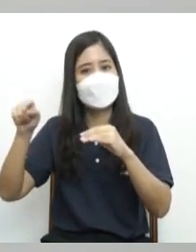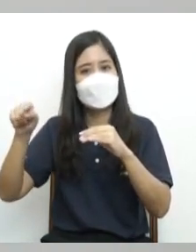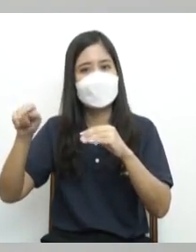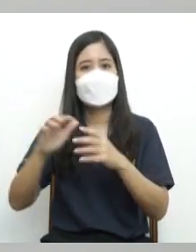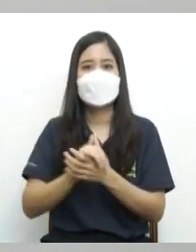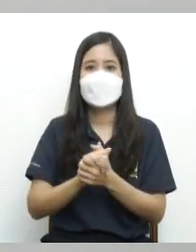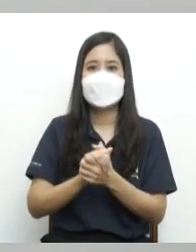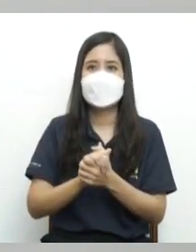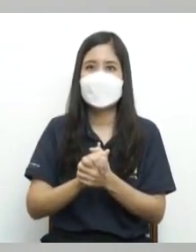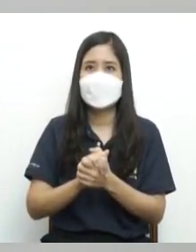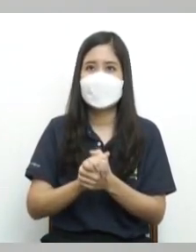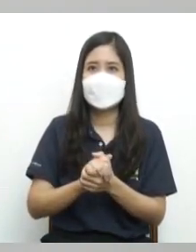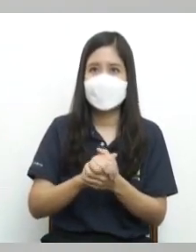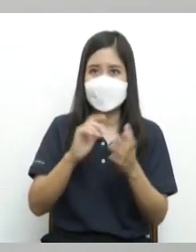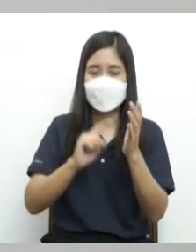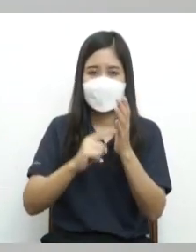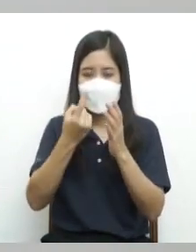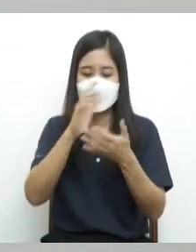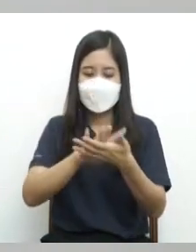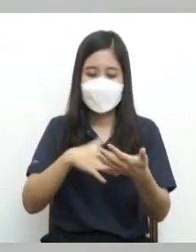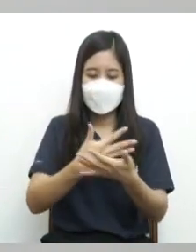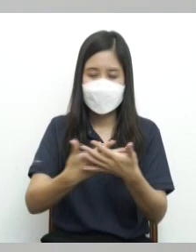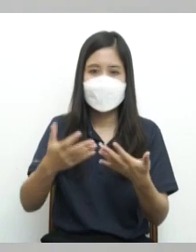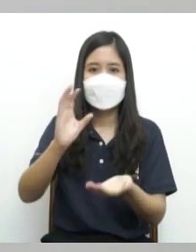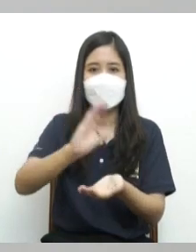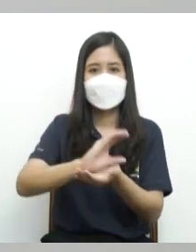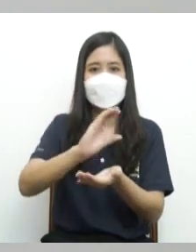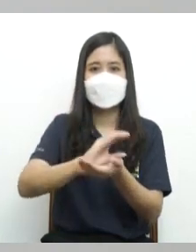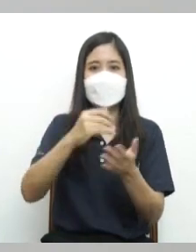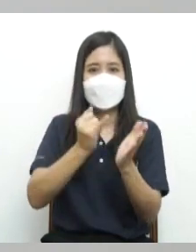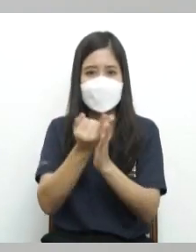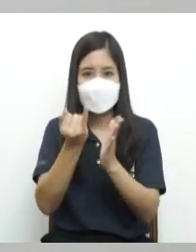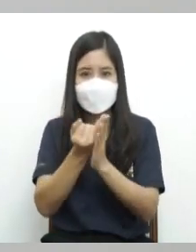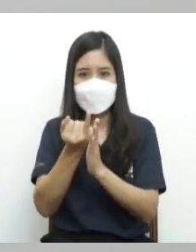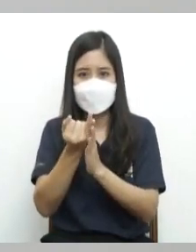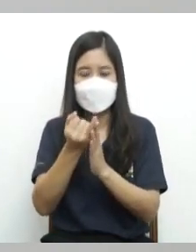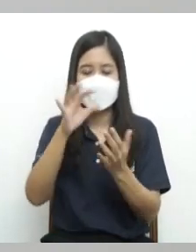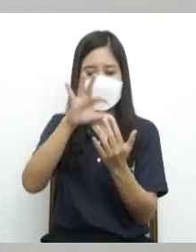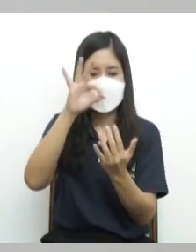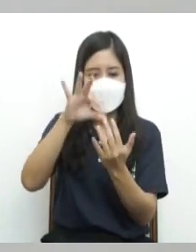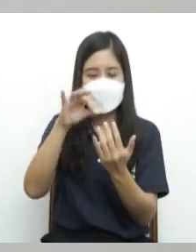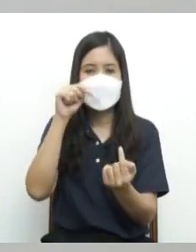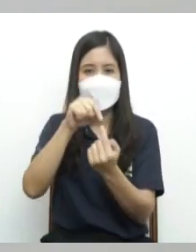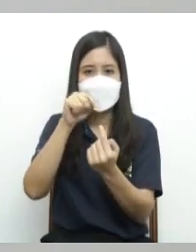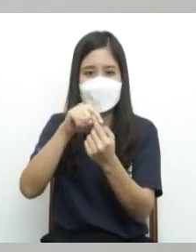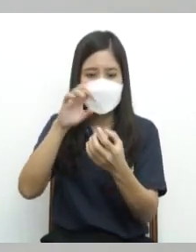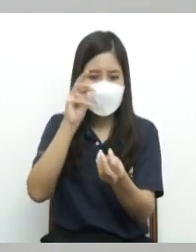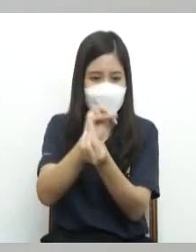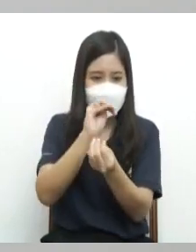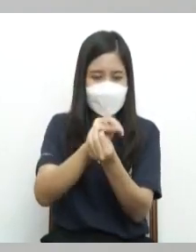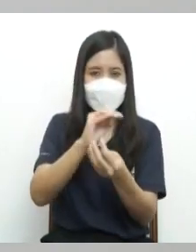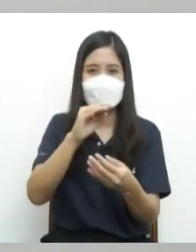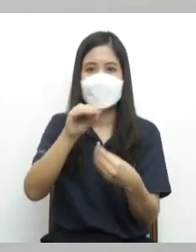งินใช้ทองก็คือการเลือกแผนลงทุนที่ถูกต้องนะคะคำว่าถูกต้องหมายคำว่าสอดคล้องกับภาวะเศรษฐกิจภาวะเศรษฐกิจมีลักษณะเป็น